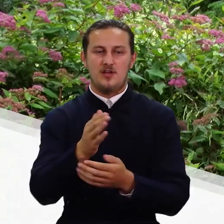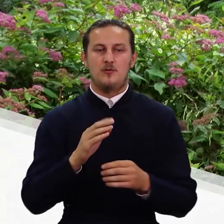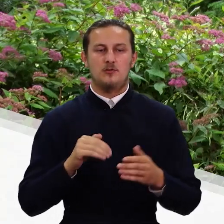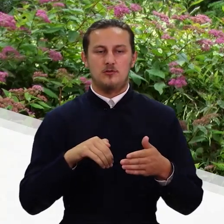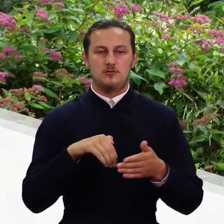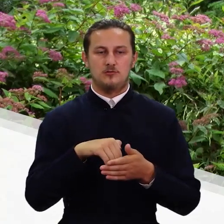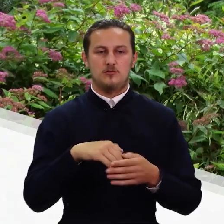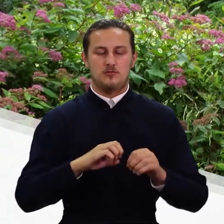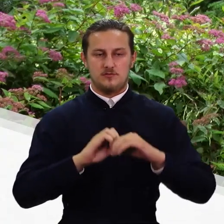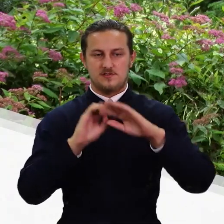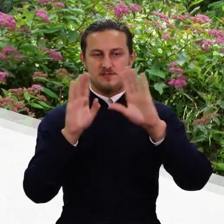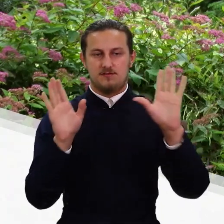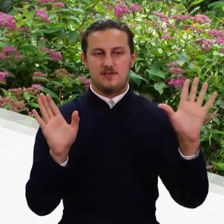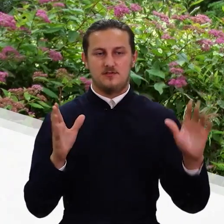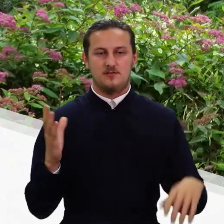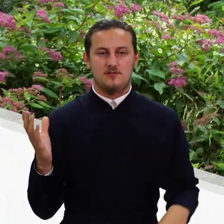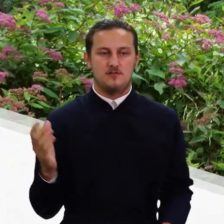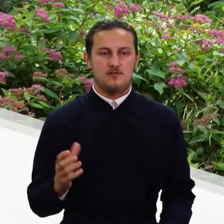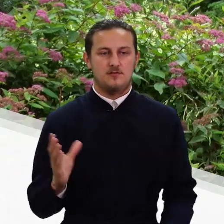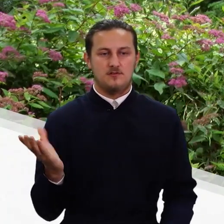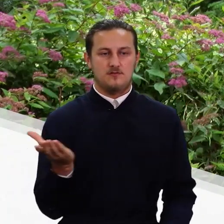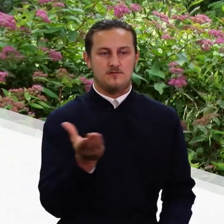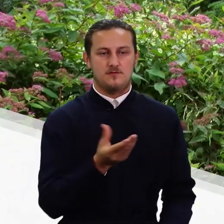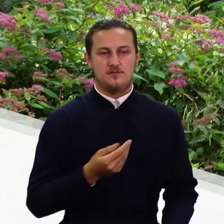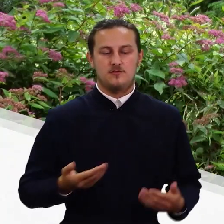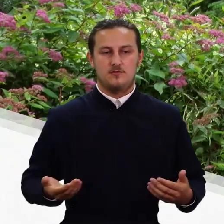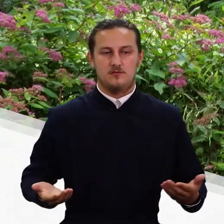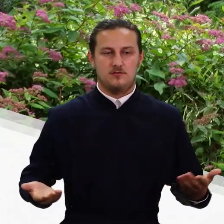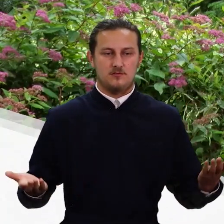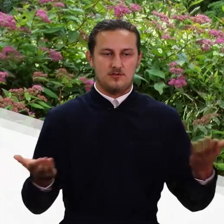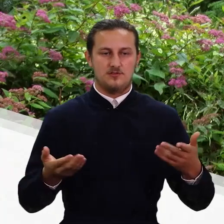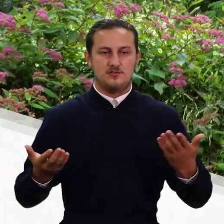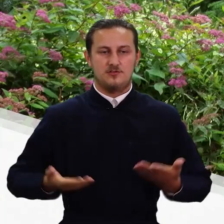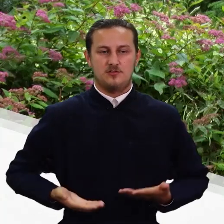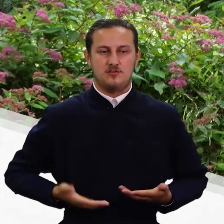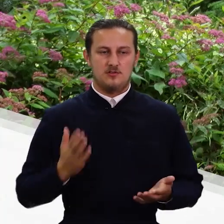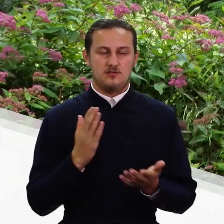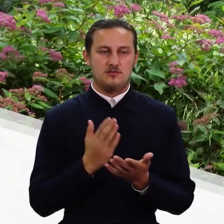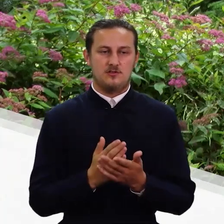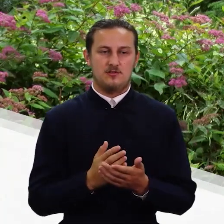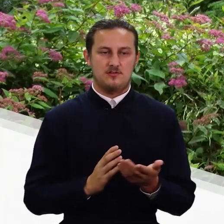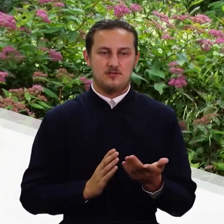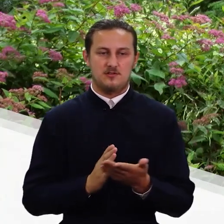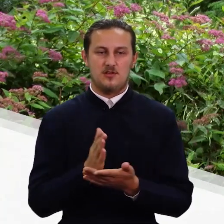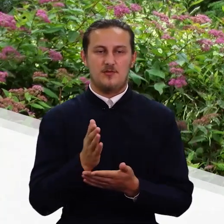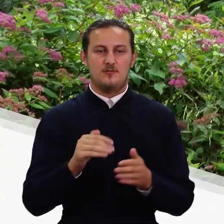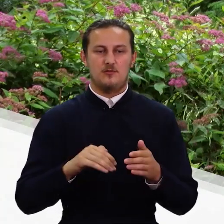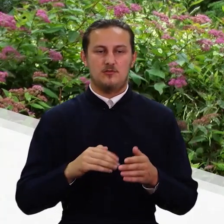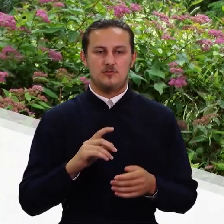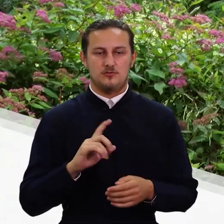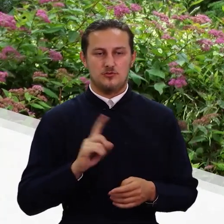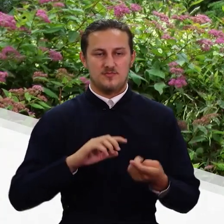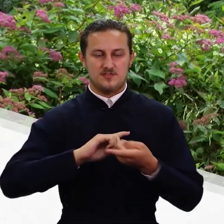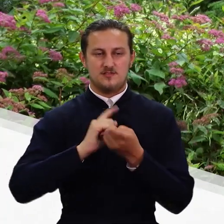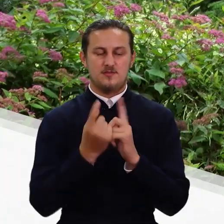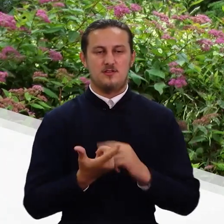Дух у таїнствах. Весь зміст віруючої людини – це є стремління до того, щоб стати іншим, тобто